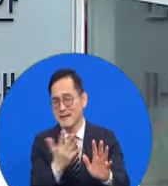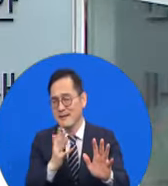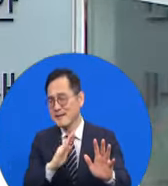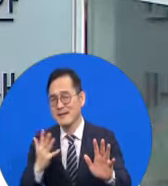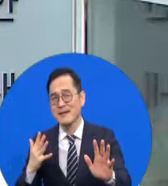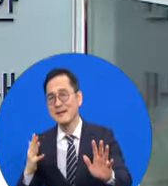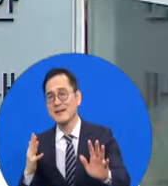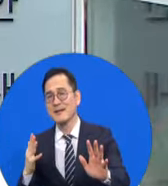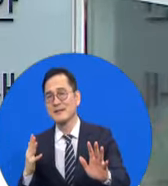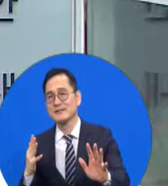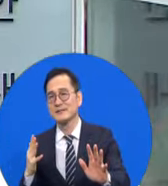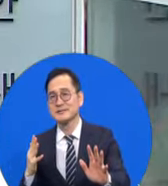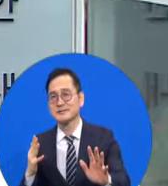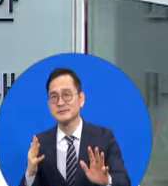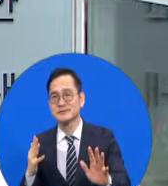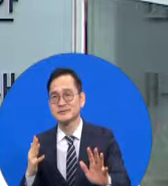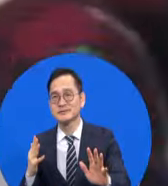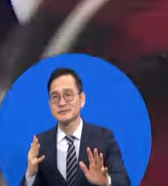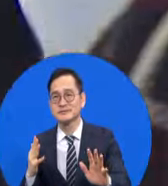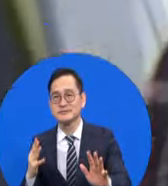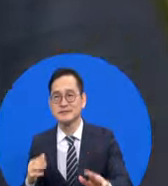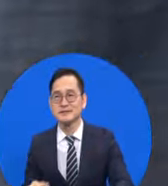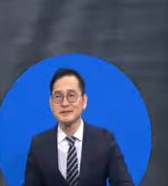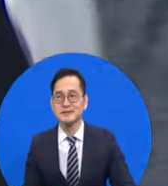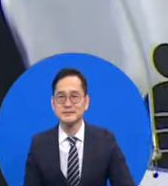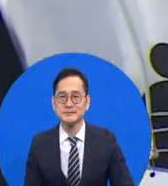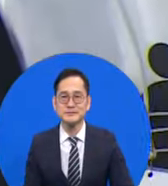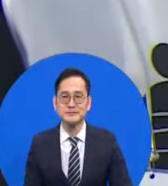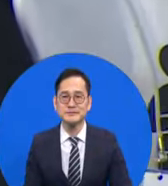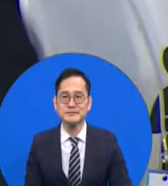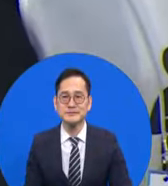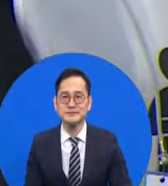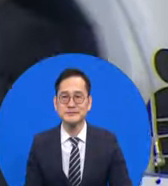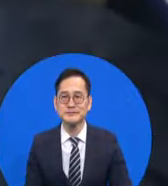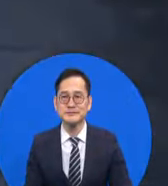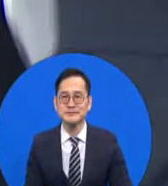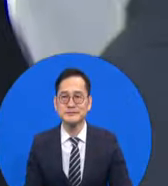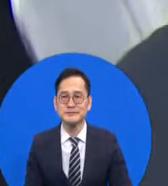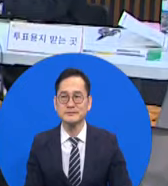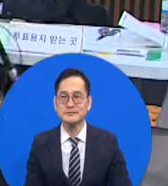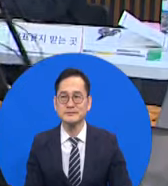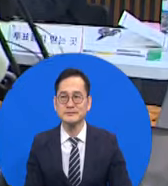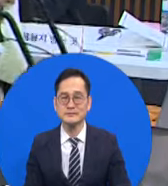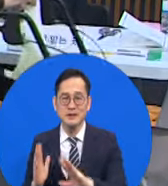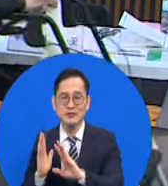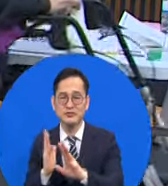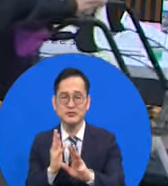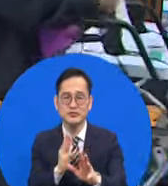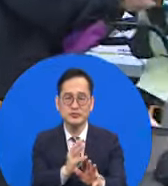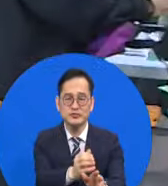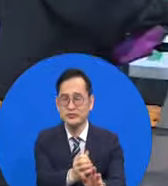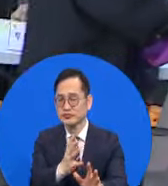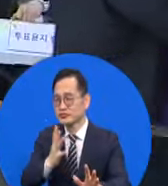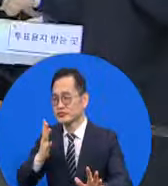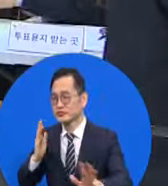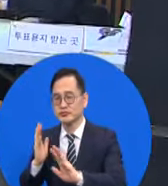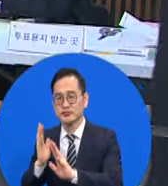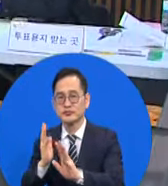줄이 늘어설 만큼 투표 열기가 뜨겁습니다. 투표줄은 늘었다 줄었다 반복되고